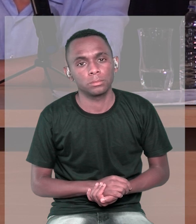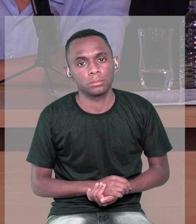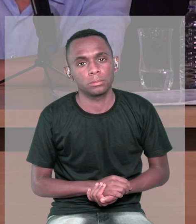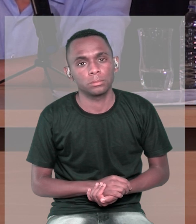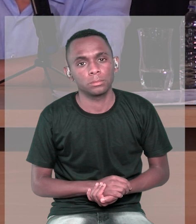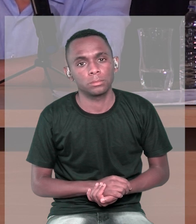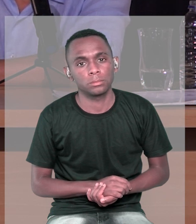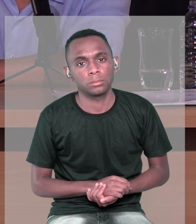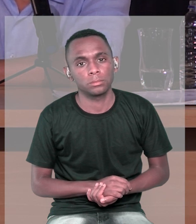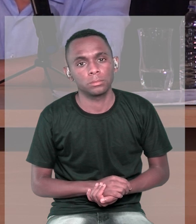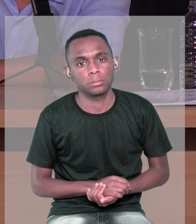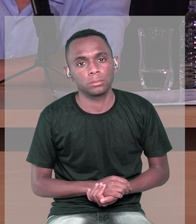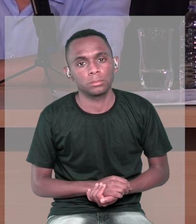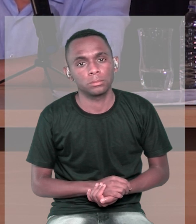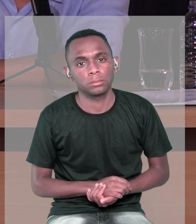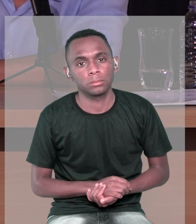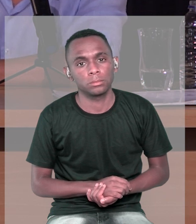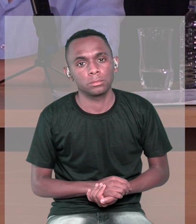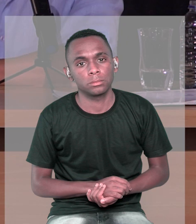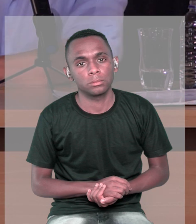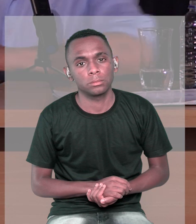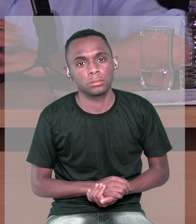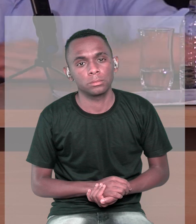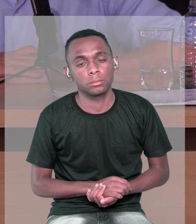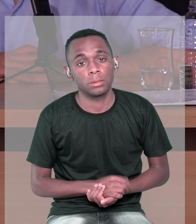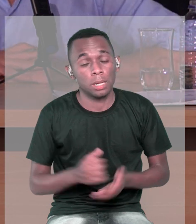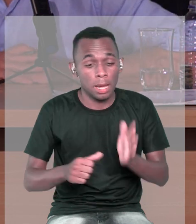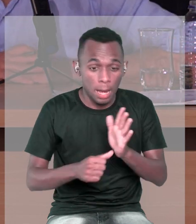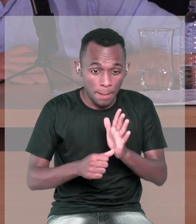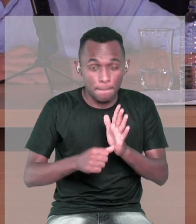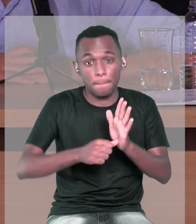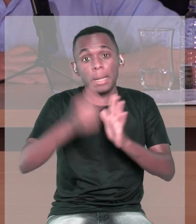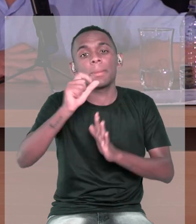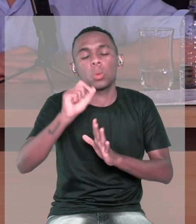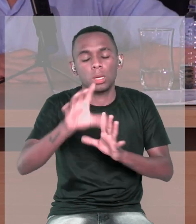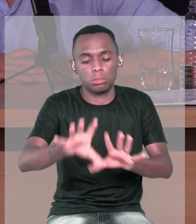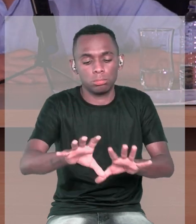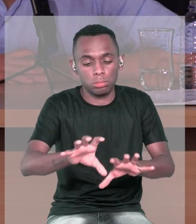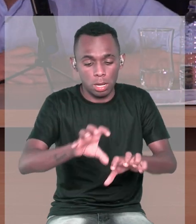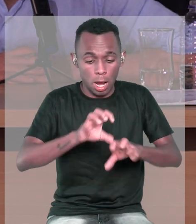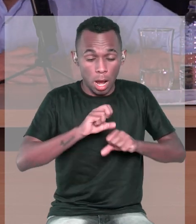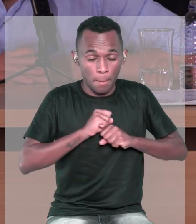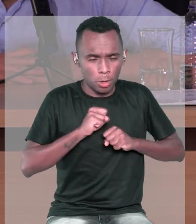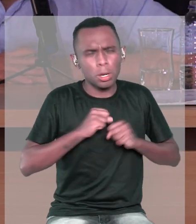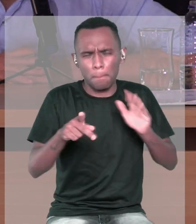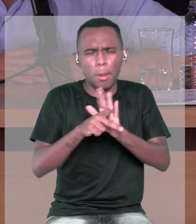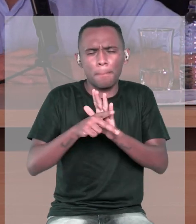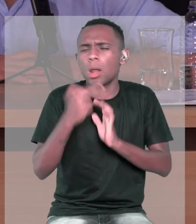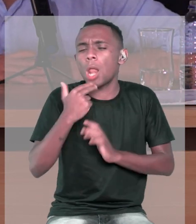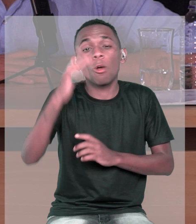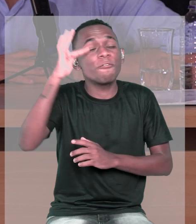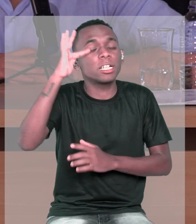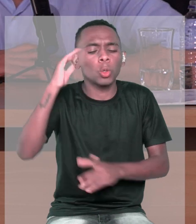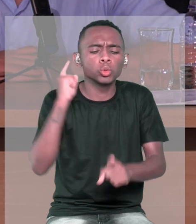je la trouve dans un dictionnaire du XIVe siècle. A primeira definição da palavra apropriação que eu achei na língua francesa,